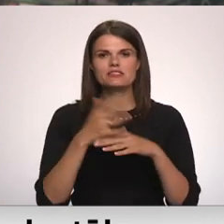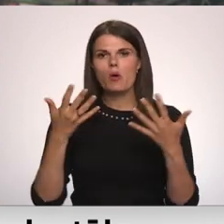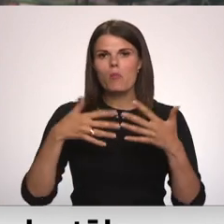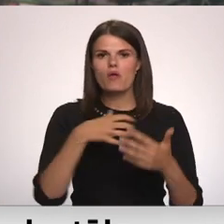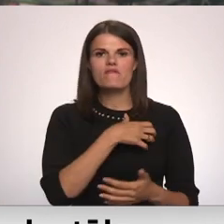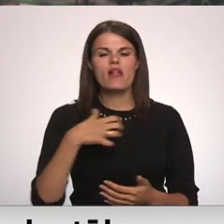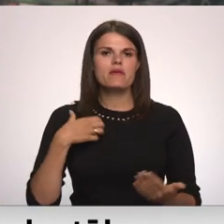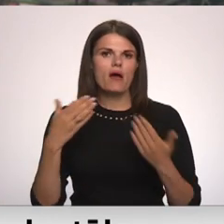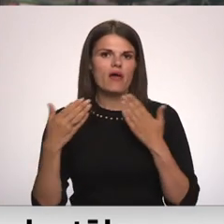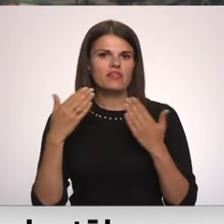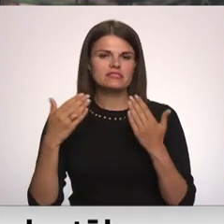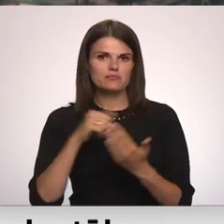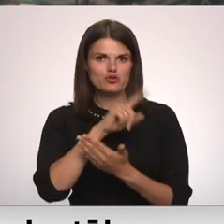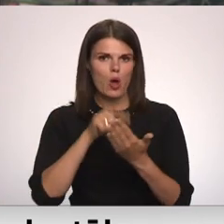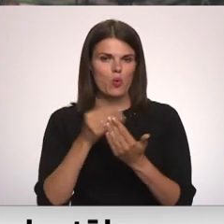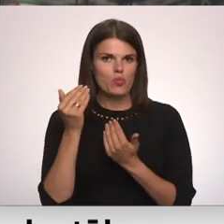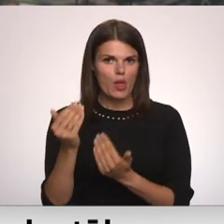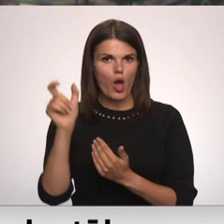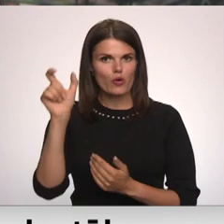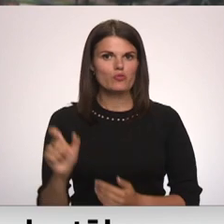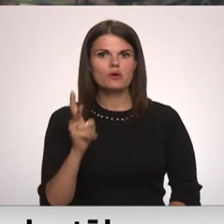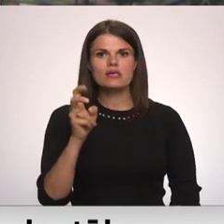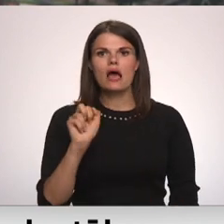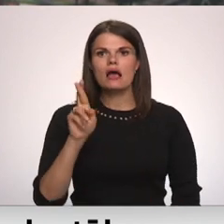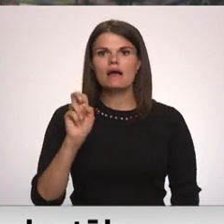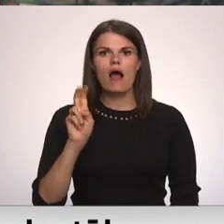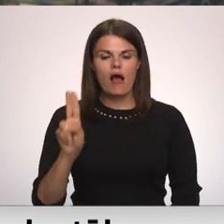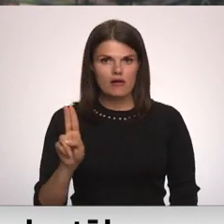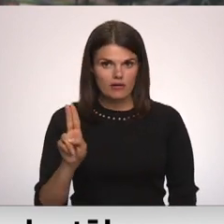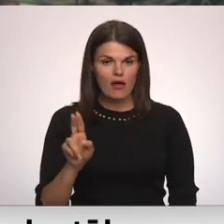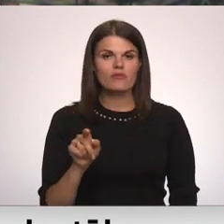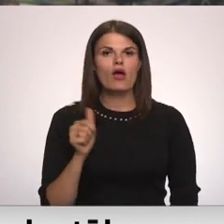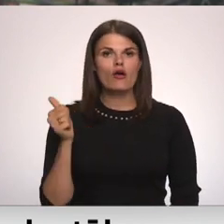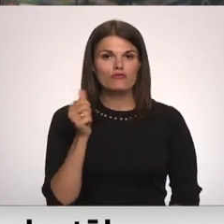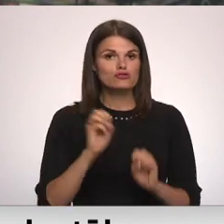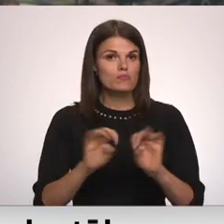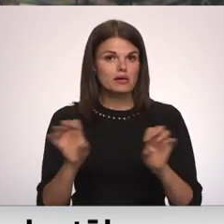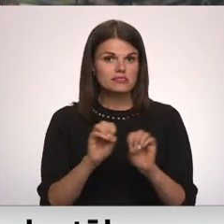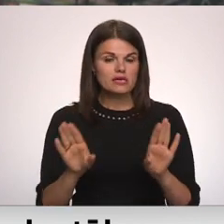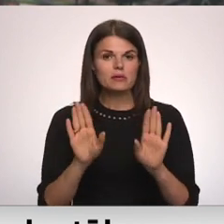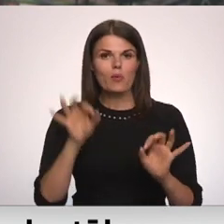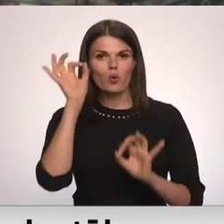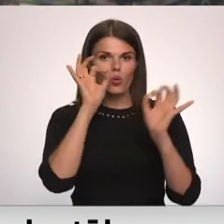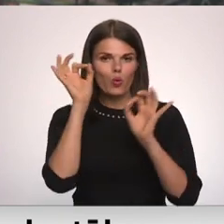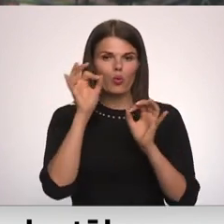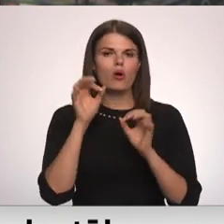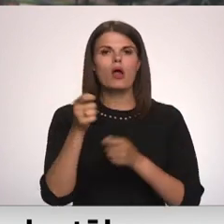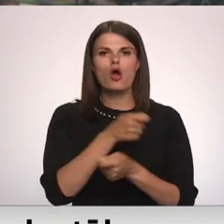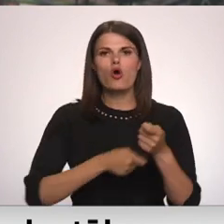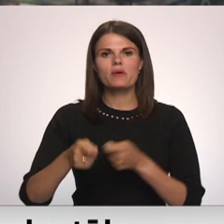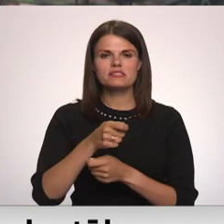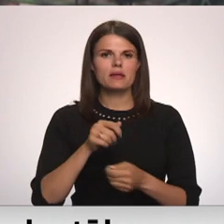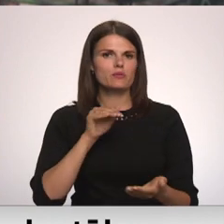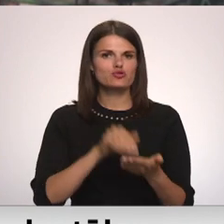jautājumos Karans Bhatija. Intervijā Latvijas televīzijas korespondentam Iļam Kozinam viņš pastāstīja par Google komercdarbības pārtraukšanu